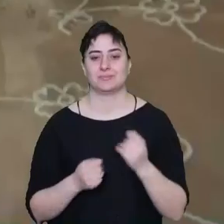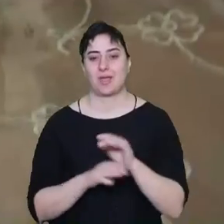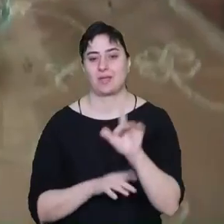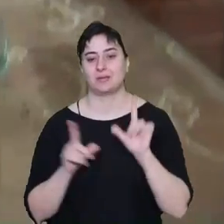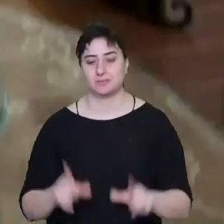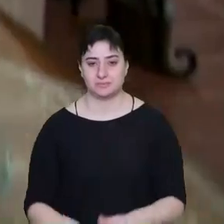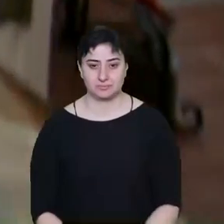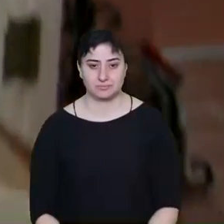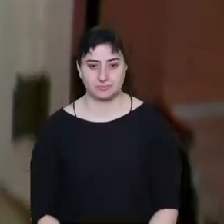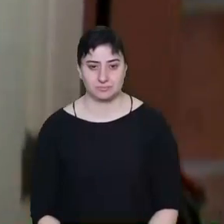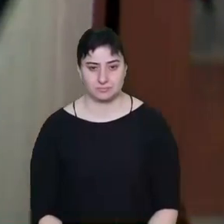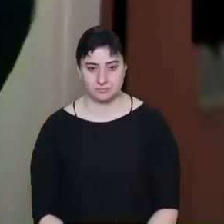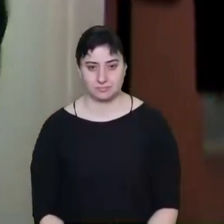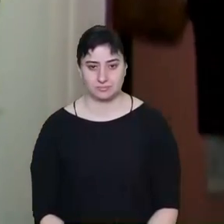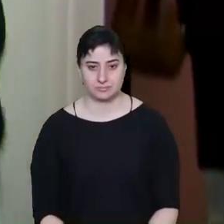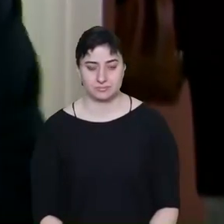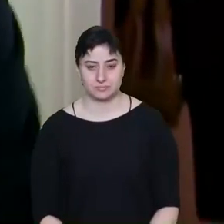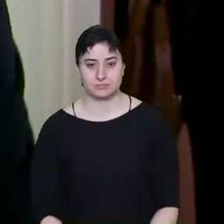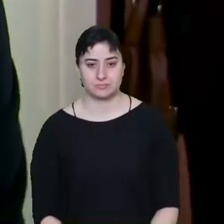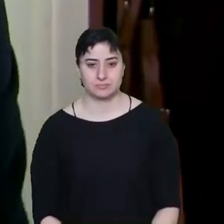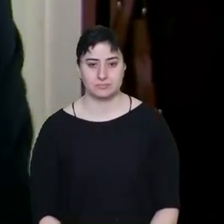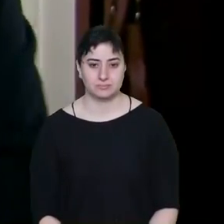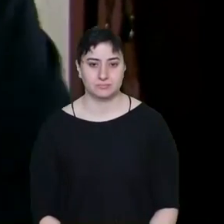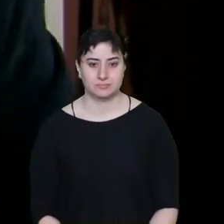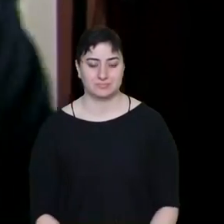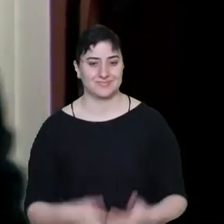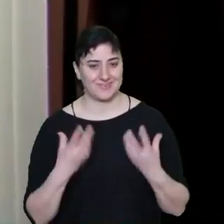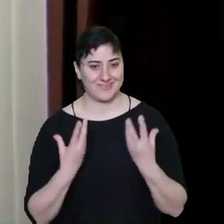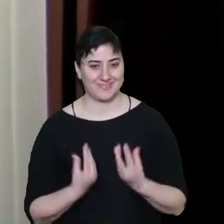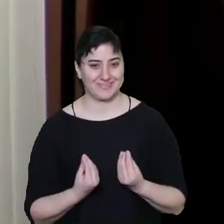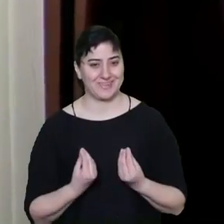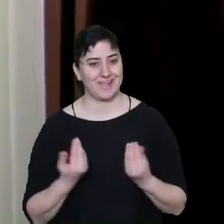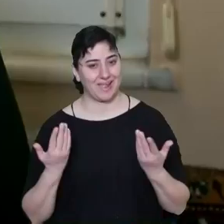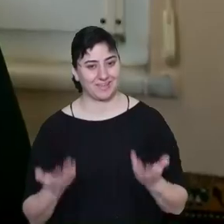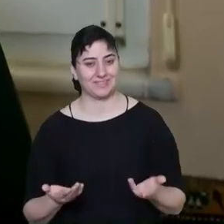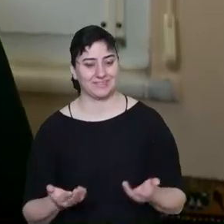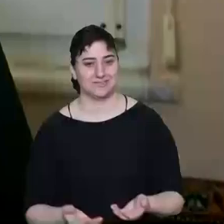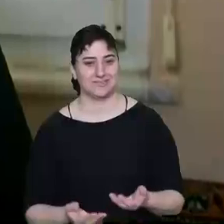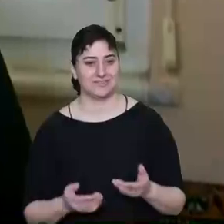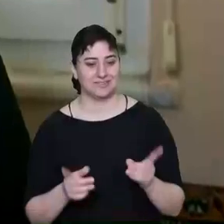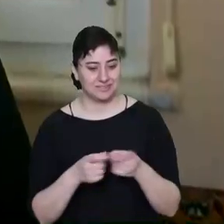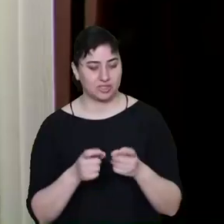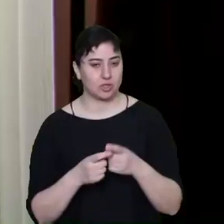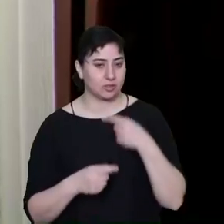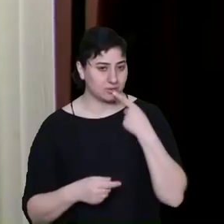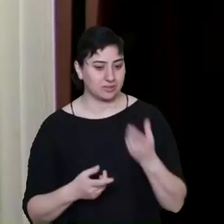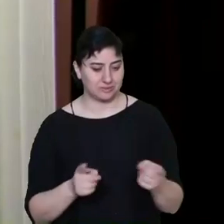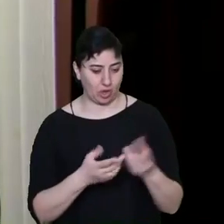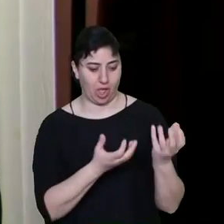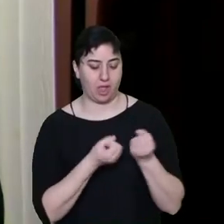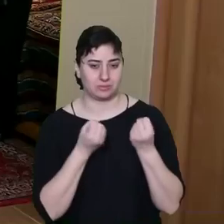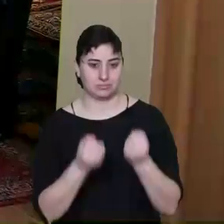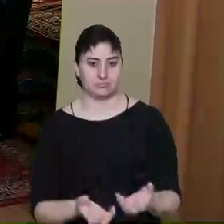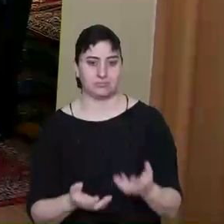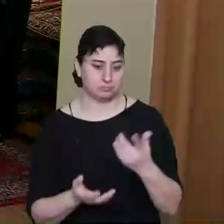Mahmut ıstakozu poşetten çıkarıp masanın üzerine koymuş. Evet, hadi bakalım. Istakoz dediniz, işte